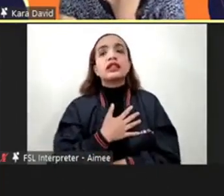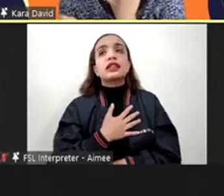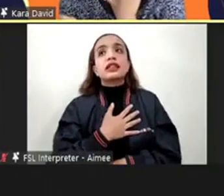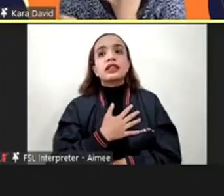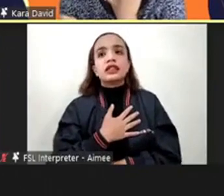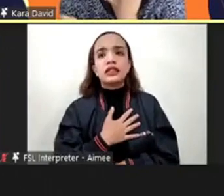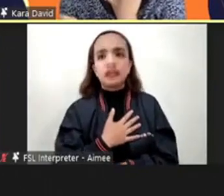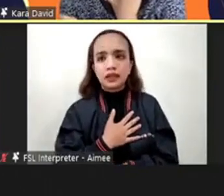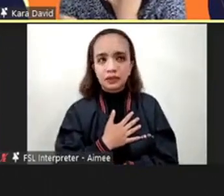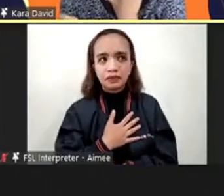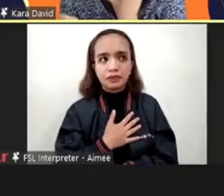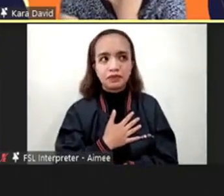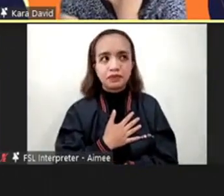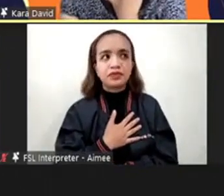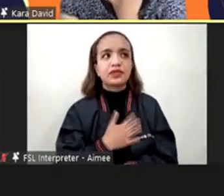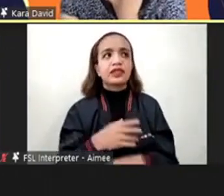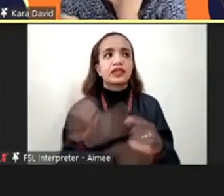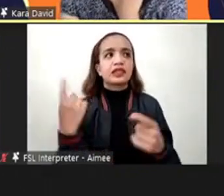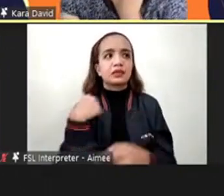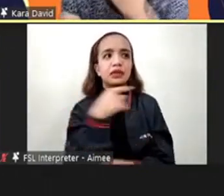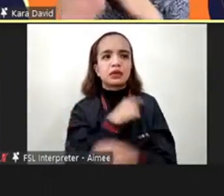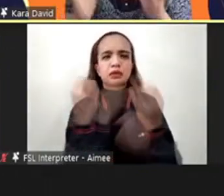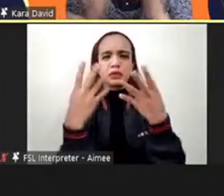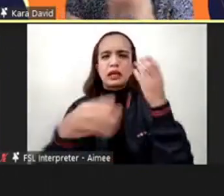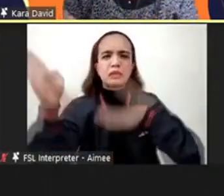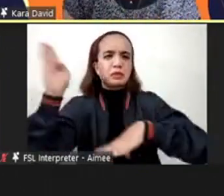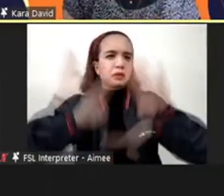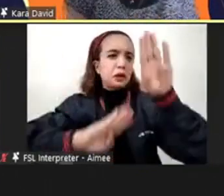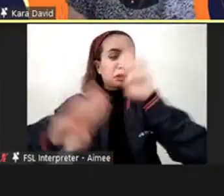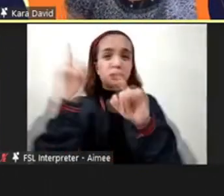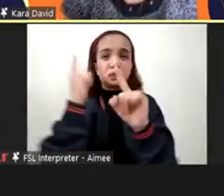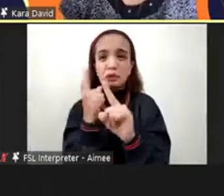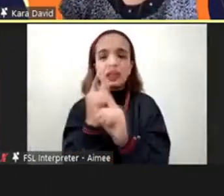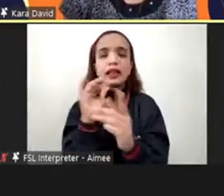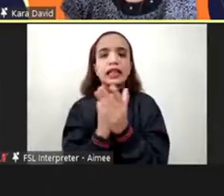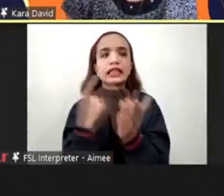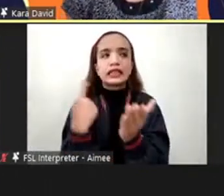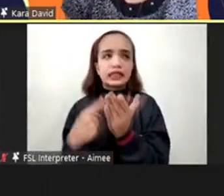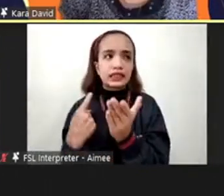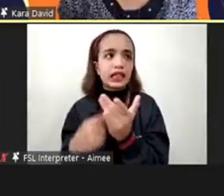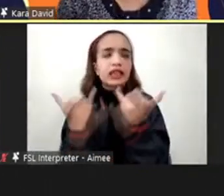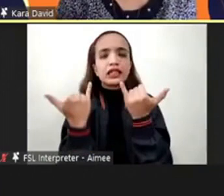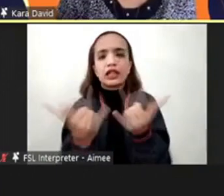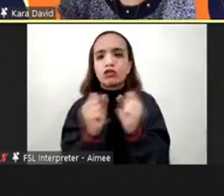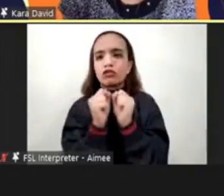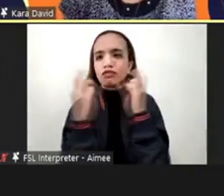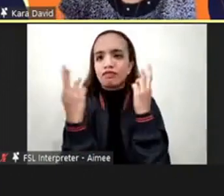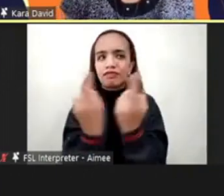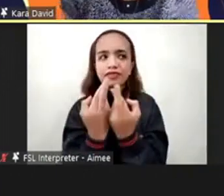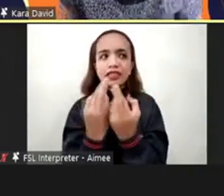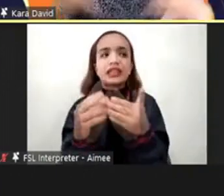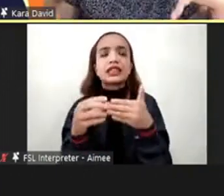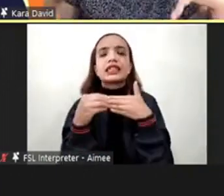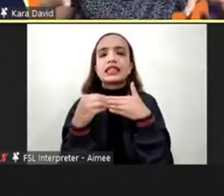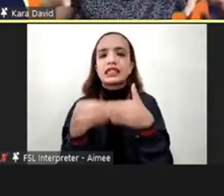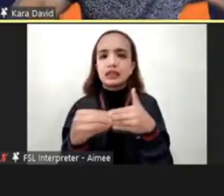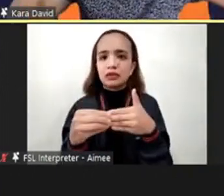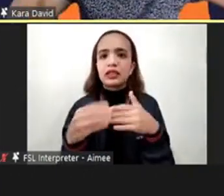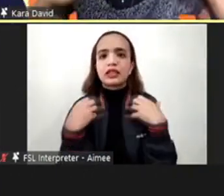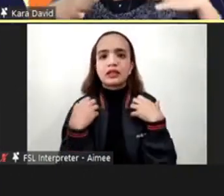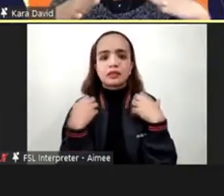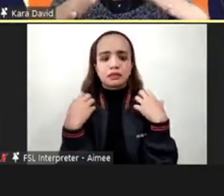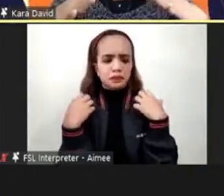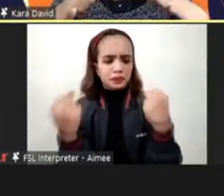mapapabuntong hininga ka na lang sa dami ng problema, di ba? Yan ang pag-uusapan natin sa webinar na ito, resilience. Not only on